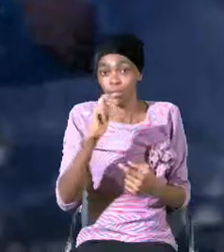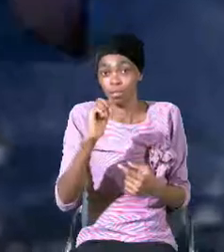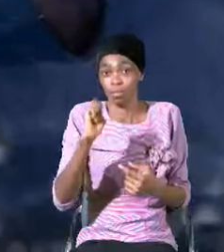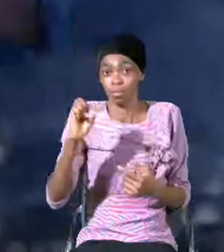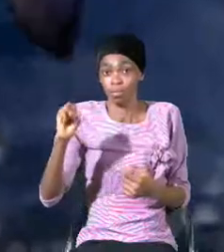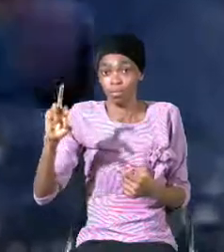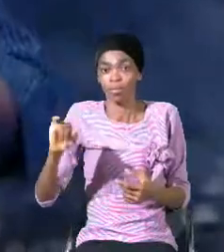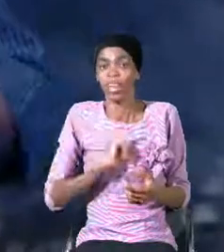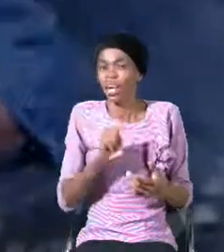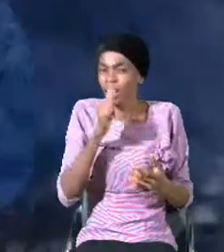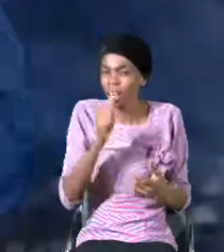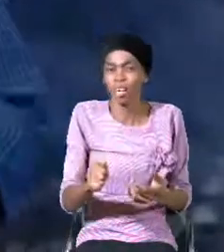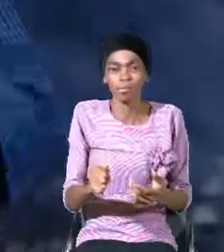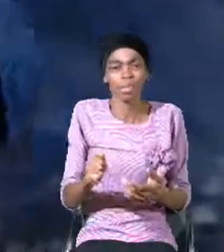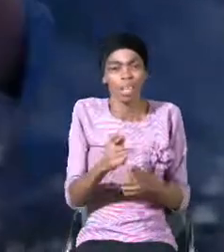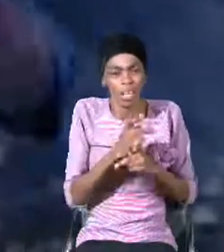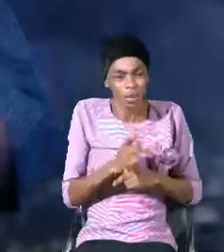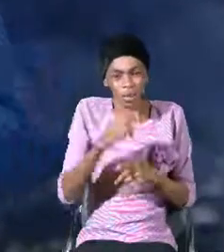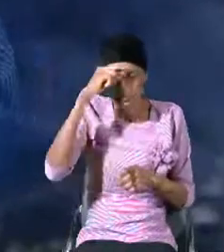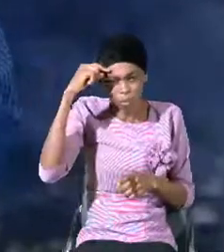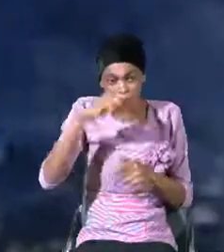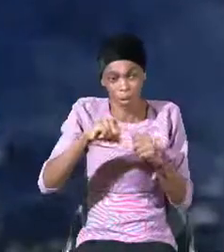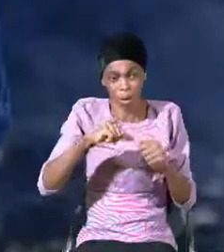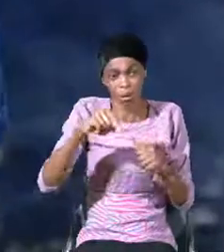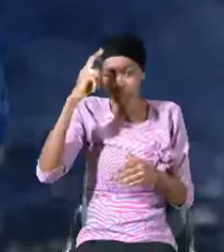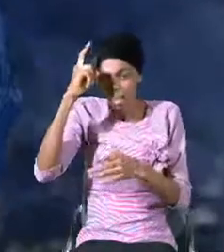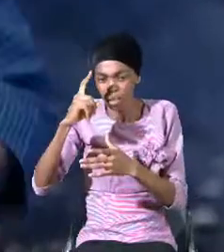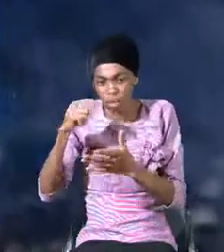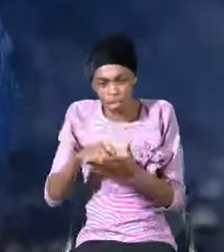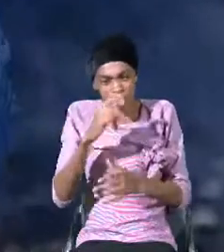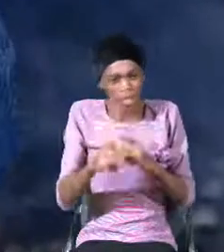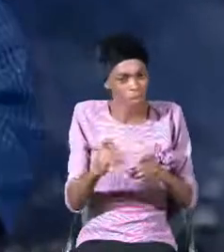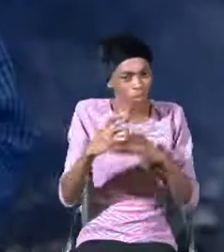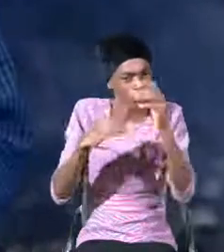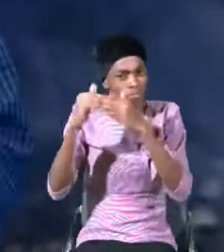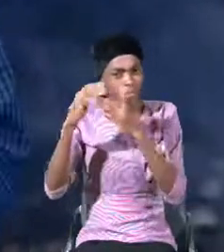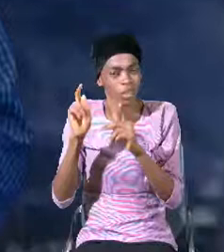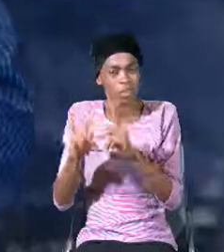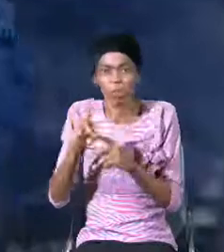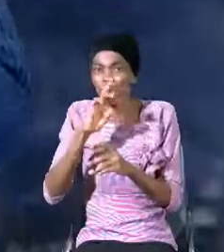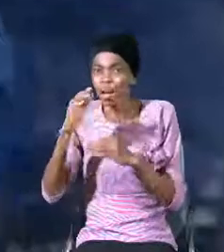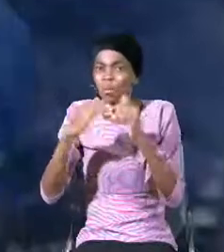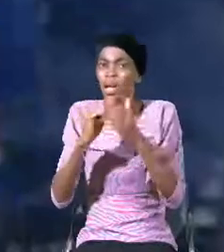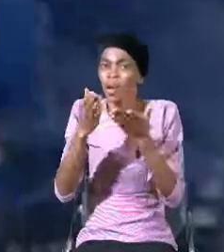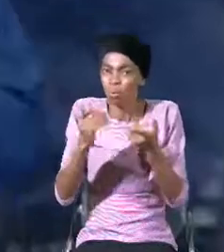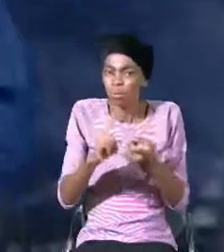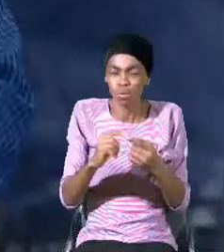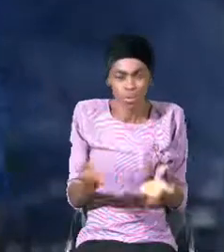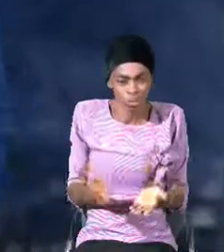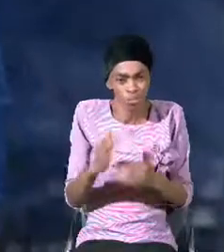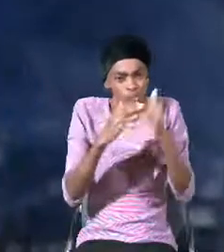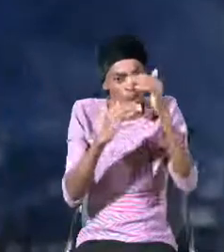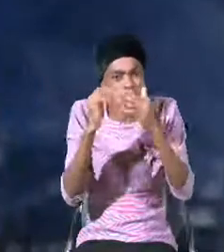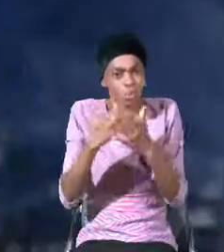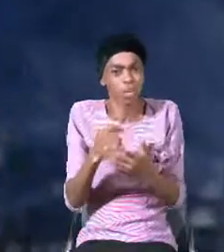préoccupé par les choses que les gens font, que les gens construisent. Je veux alors construire des maisons